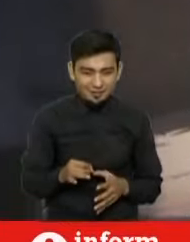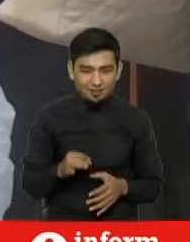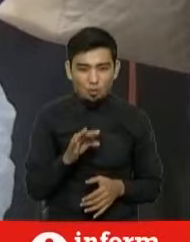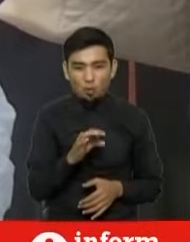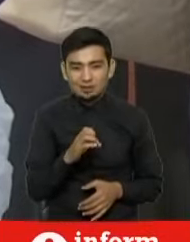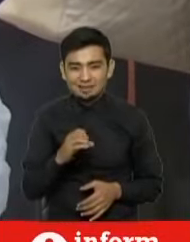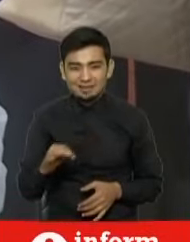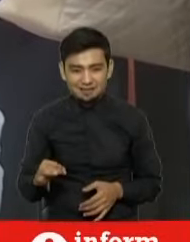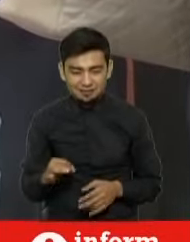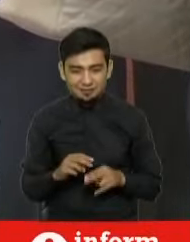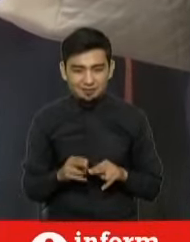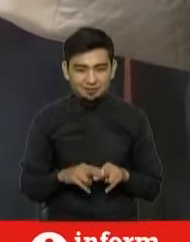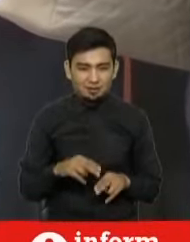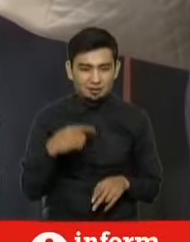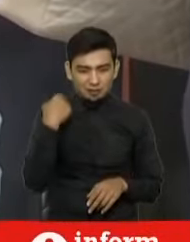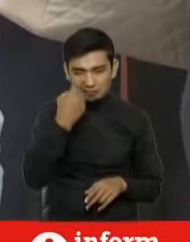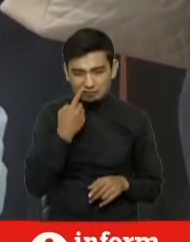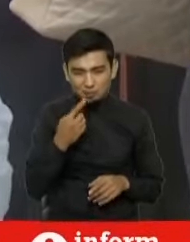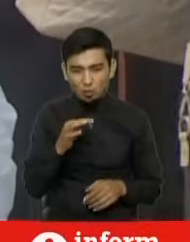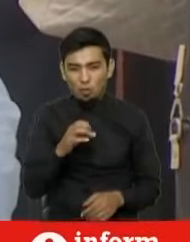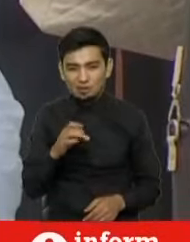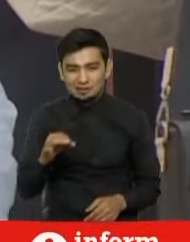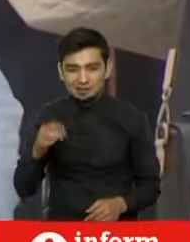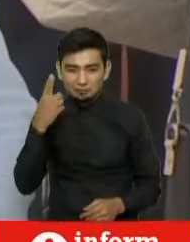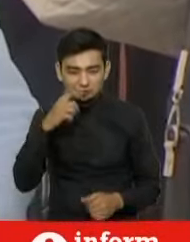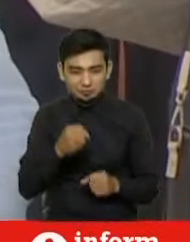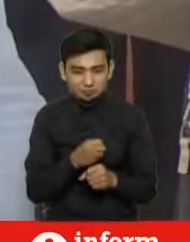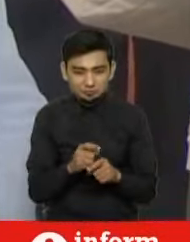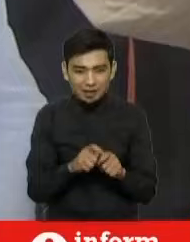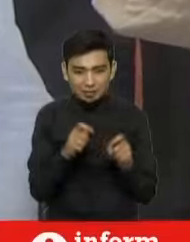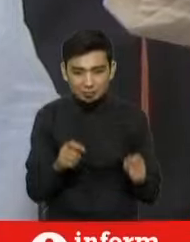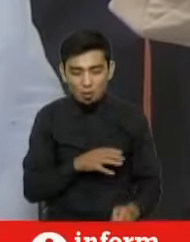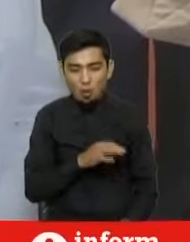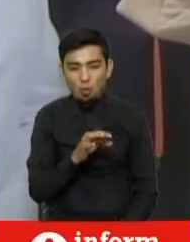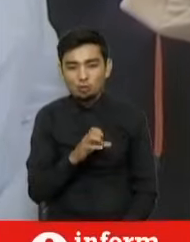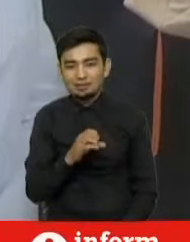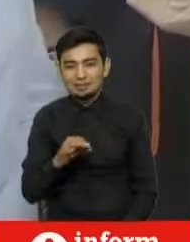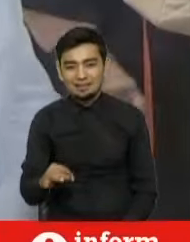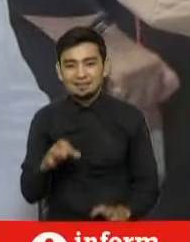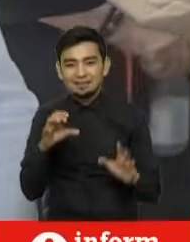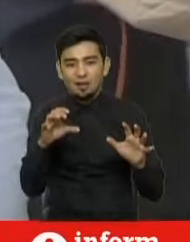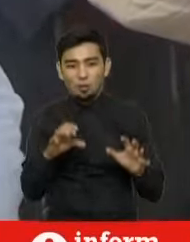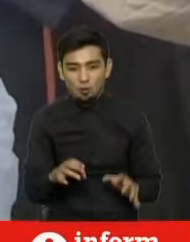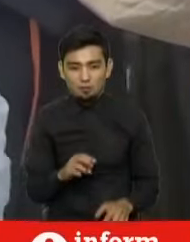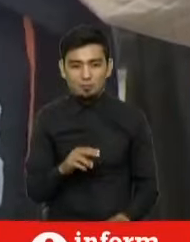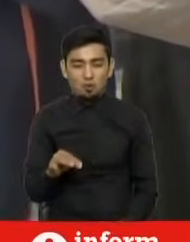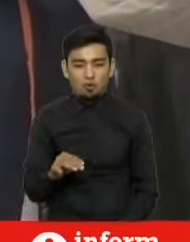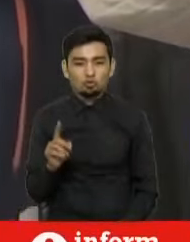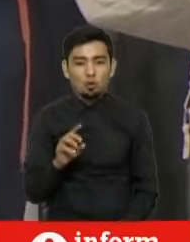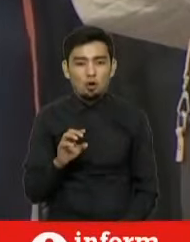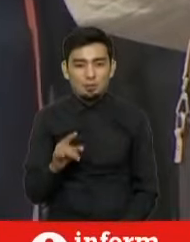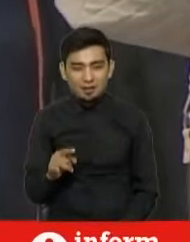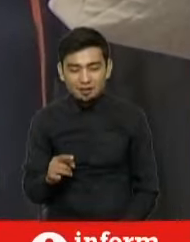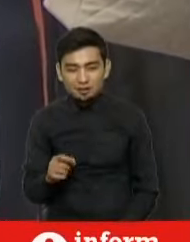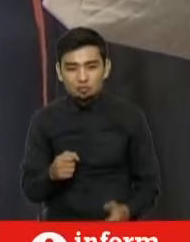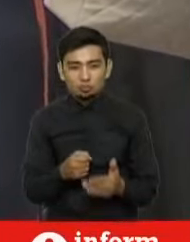ОСИ. Некие лица создали ОСИ. Причем создали ОСИ по закону, чтобы добраться